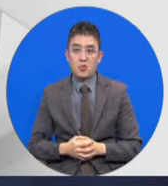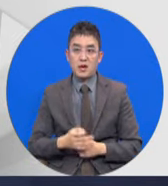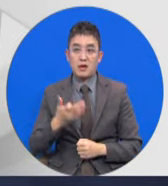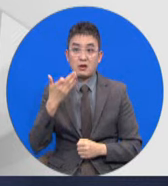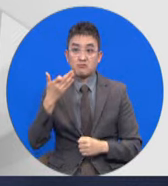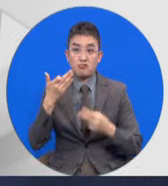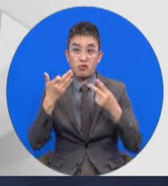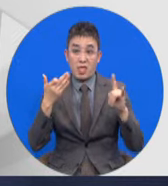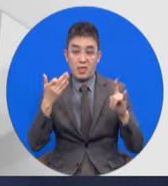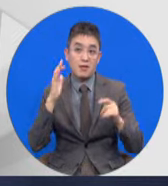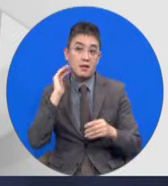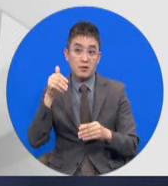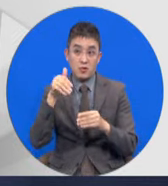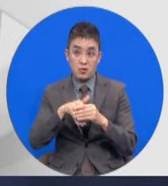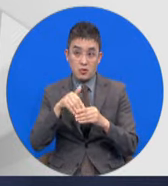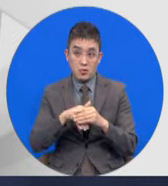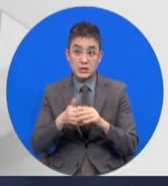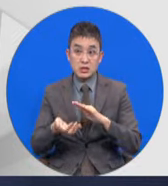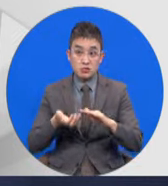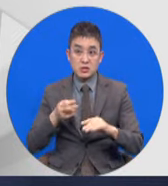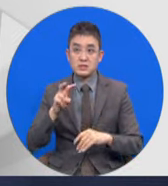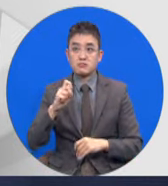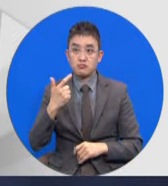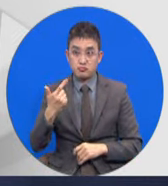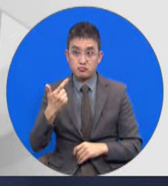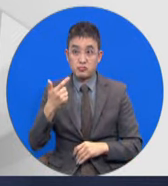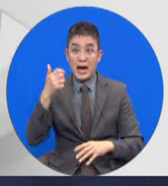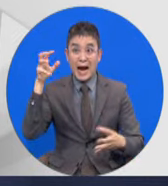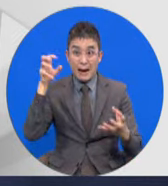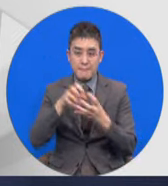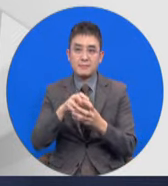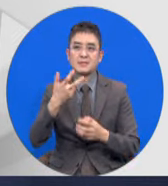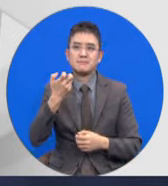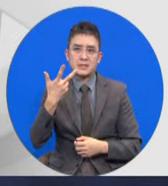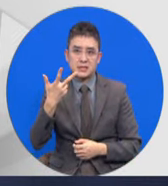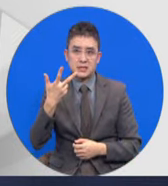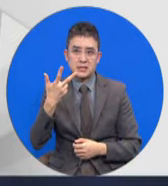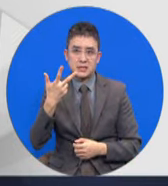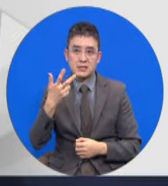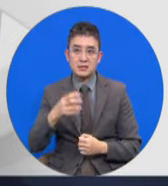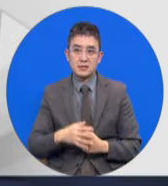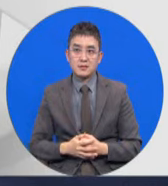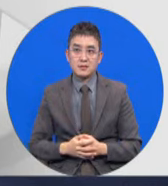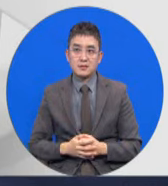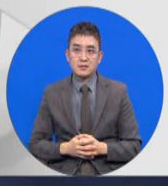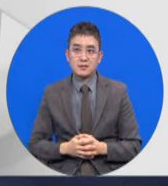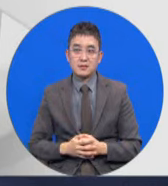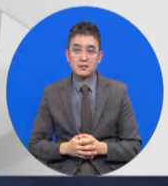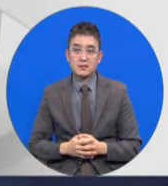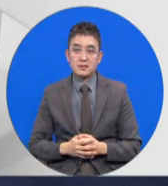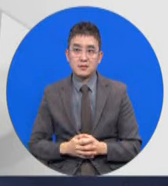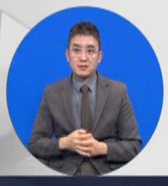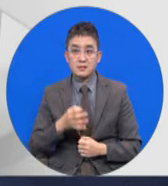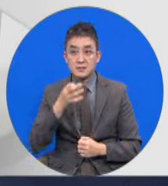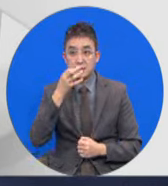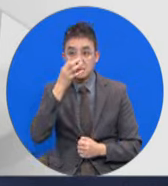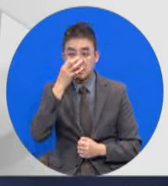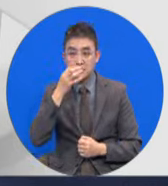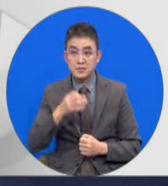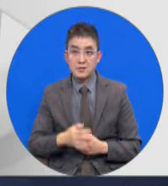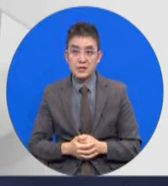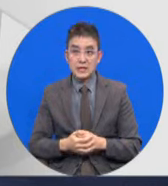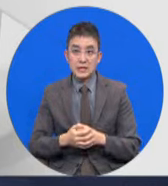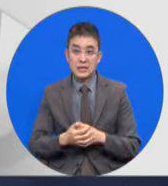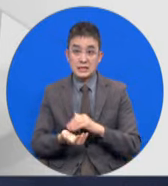대선은 사전 투표가 26, 최종 투표가 77%. 점점 안용환 의원님, 네. 사전